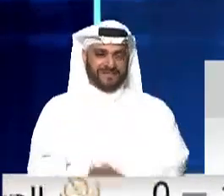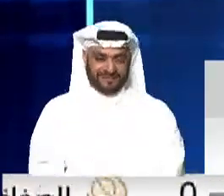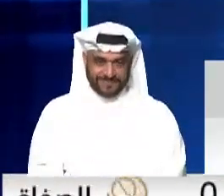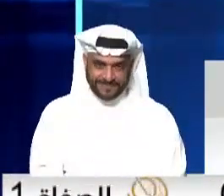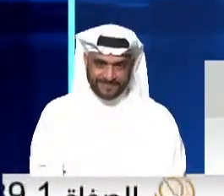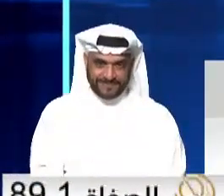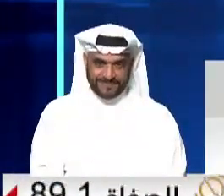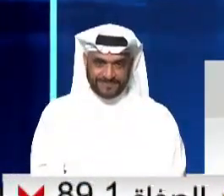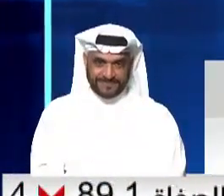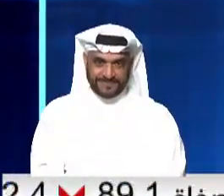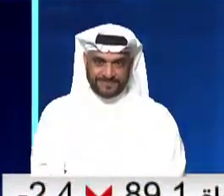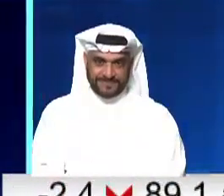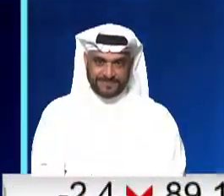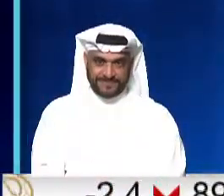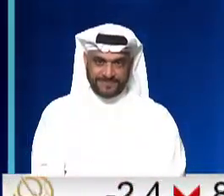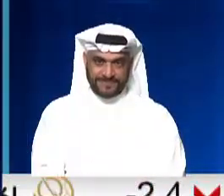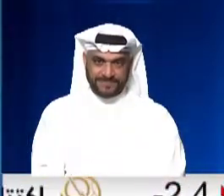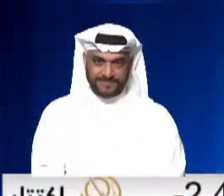العافيه